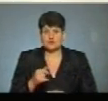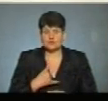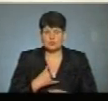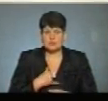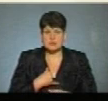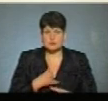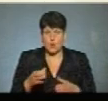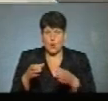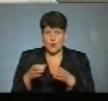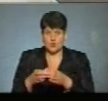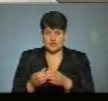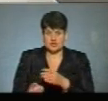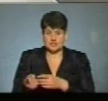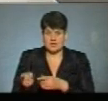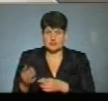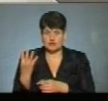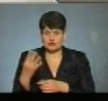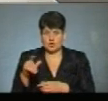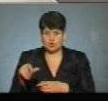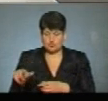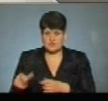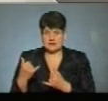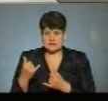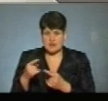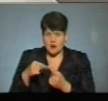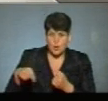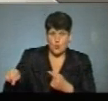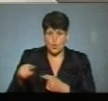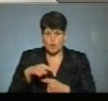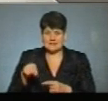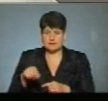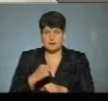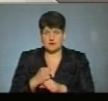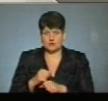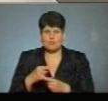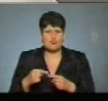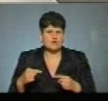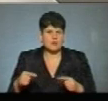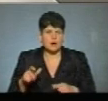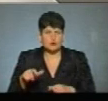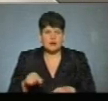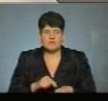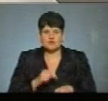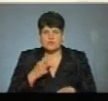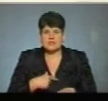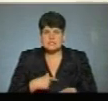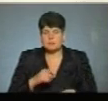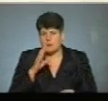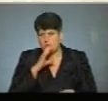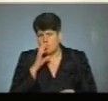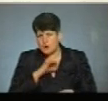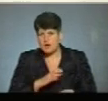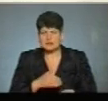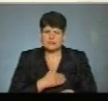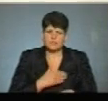хотів би сказати, що в нас очах поки є цих 4 чоловіка, зараз визначається коло і з ними працюють. Будь-яка людина, яка почуває